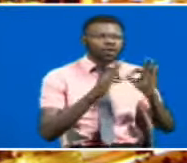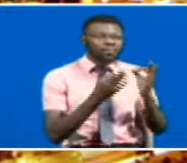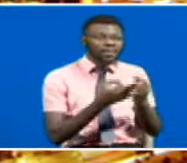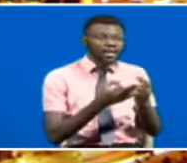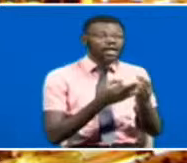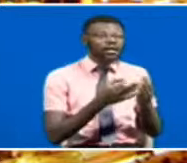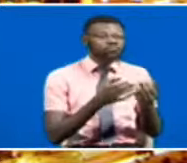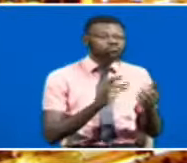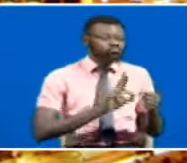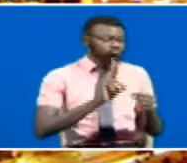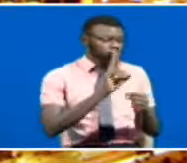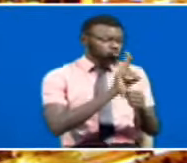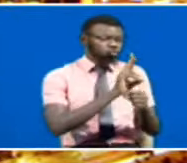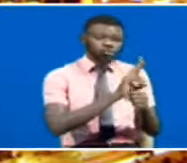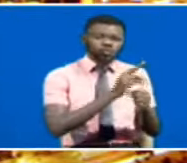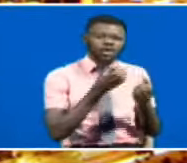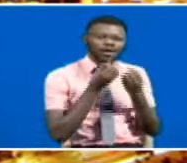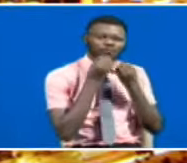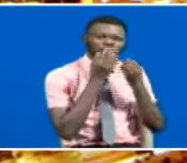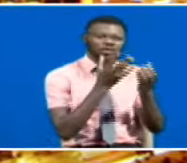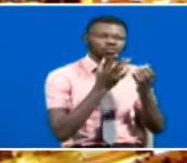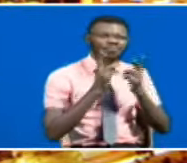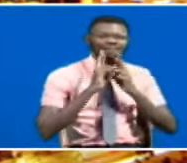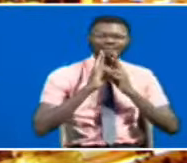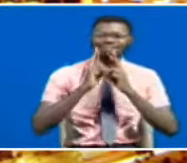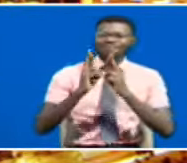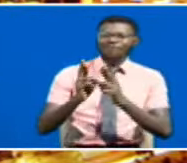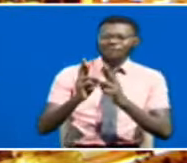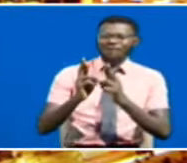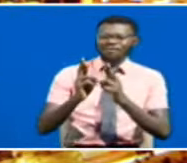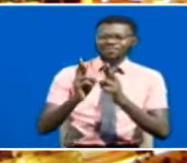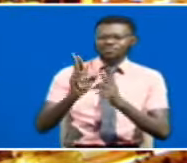walitumia kuripoti katika kituo cha polisi cha Kasarani.